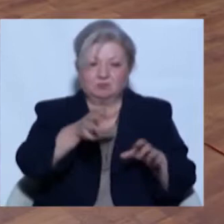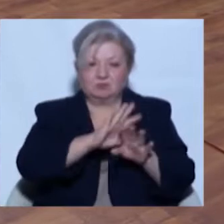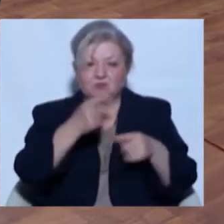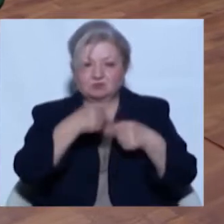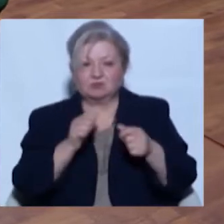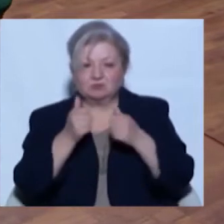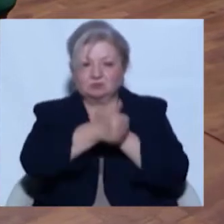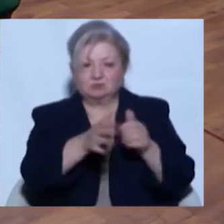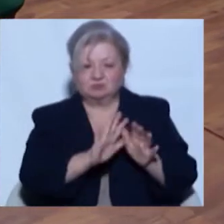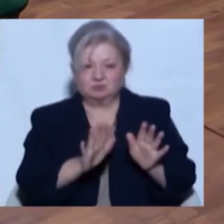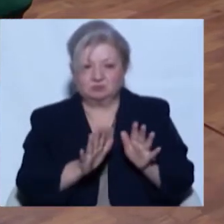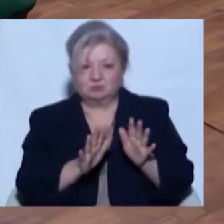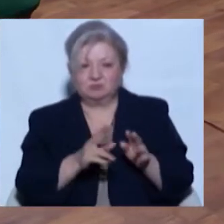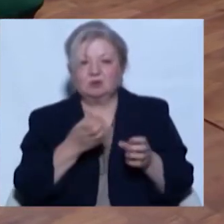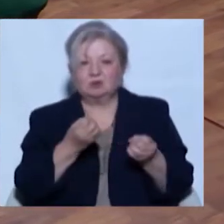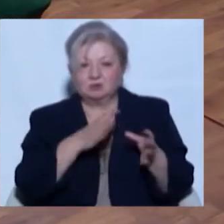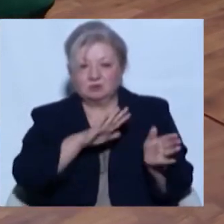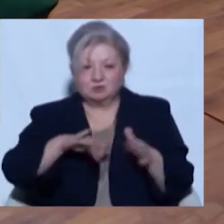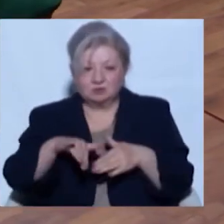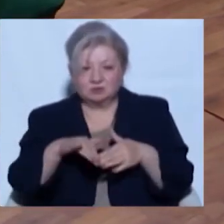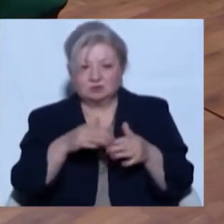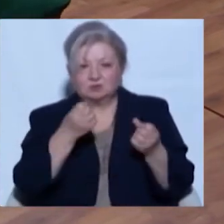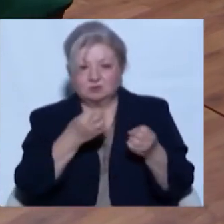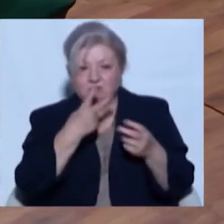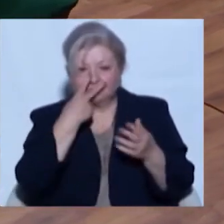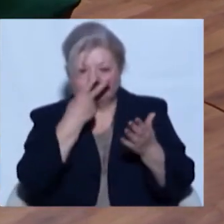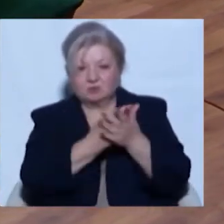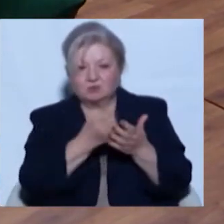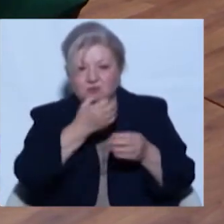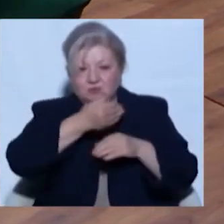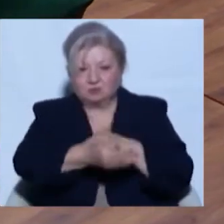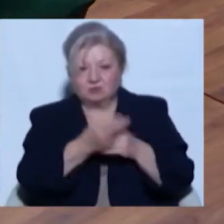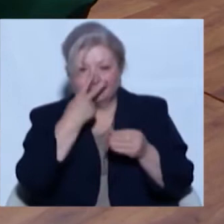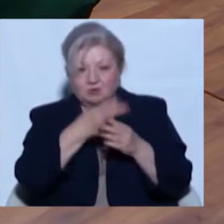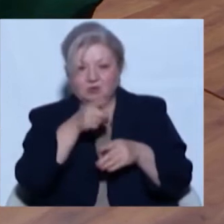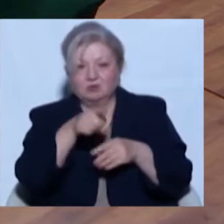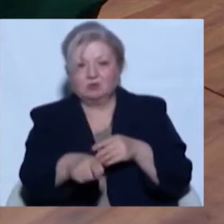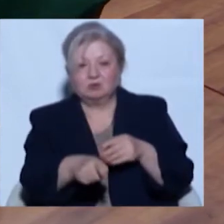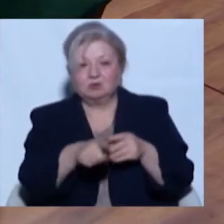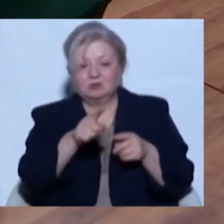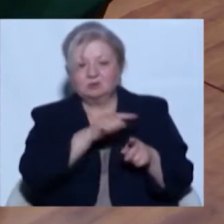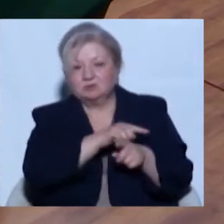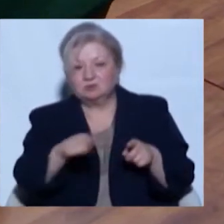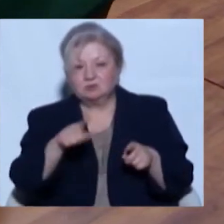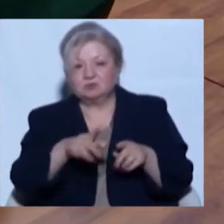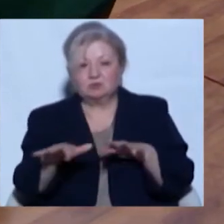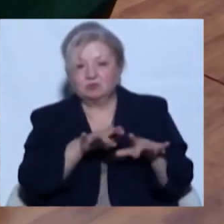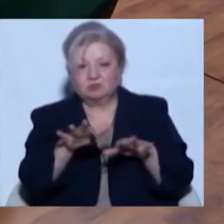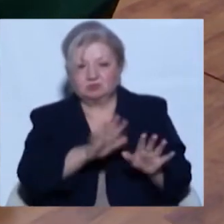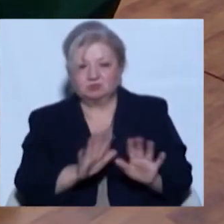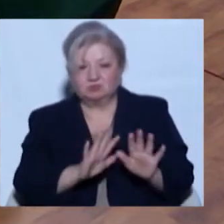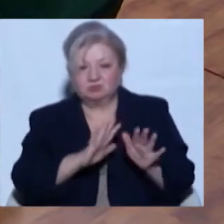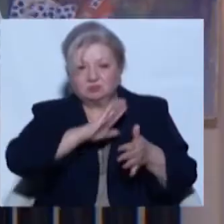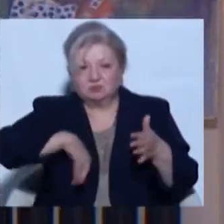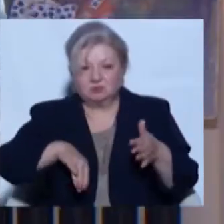წინ. Garda Amisa, co na chwilę przed tym, co tam mówiłem, nie wiem, jest garkulcat umukmedobasat.